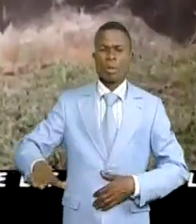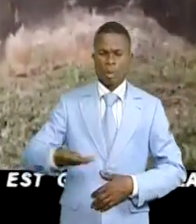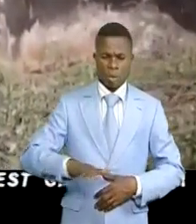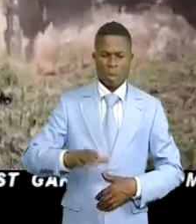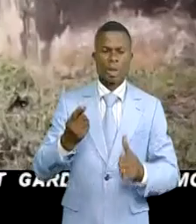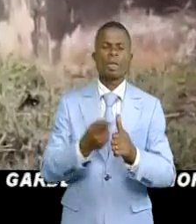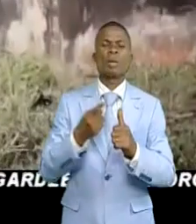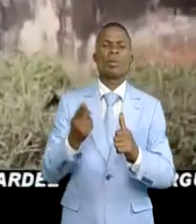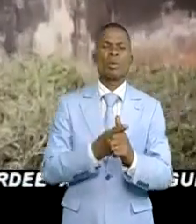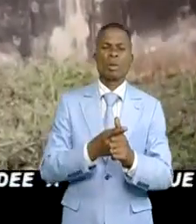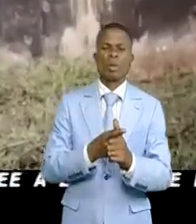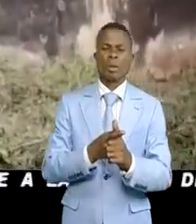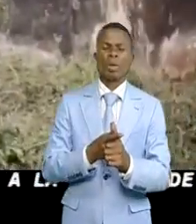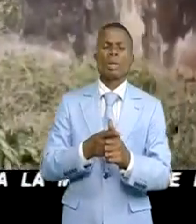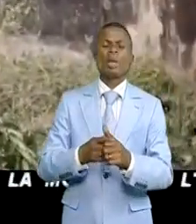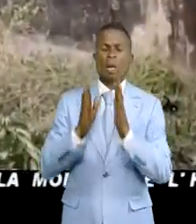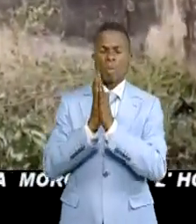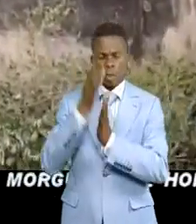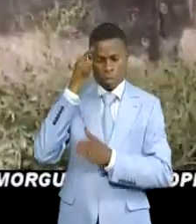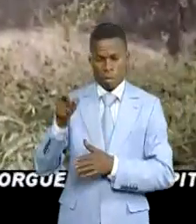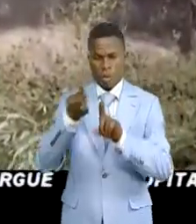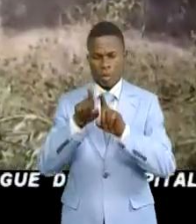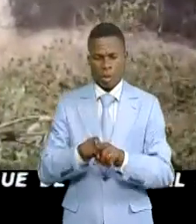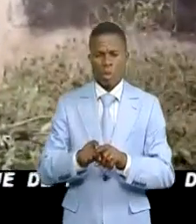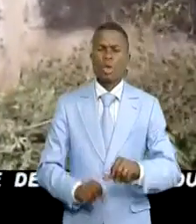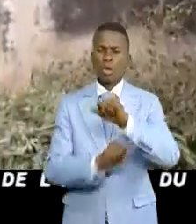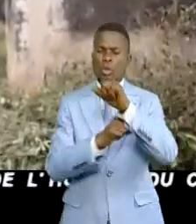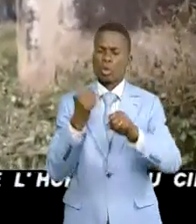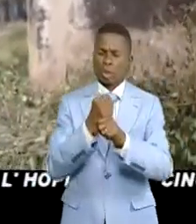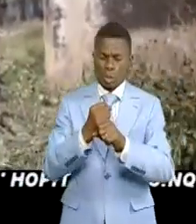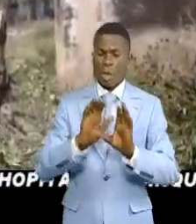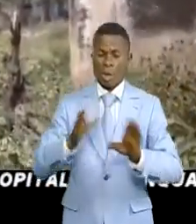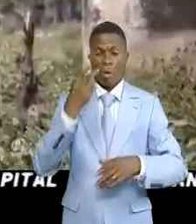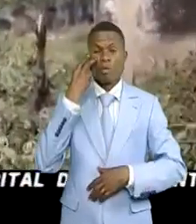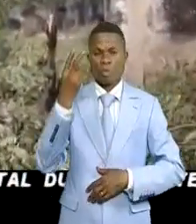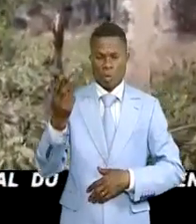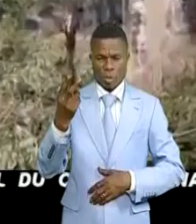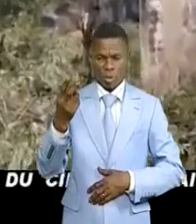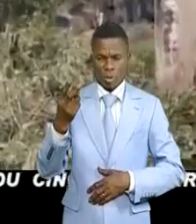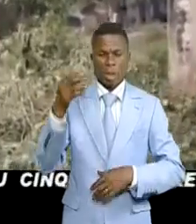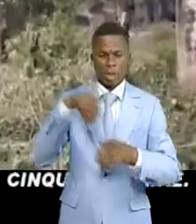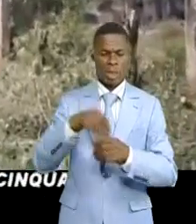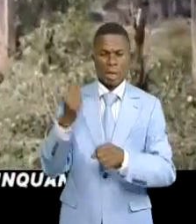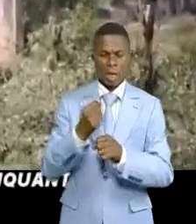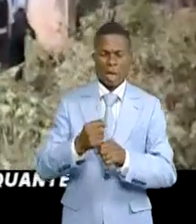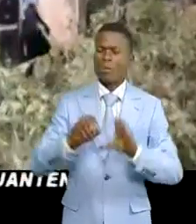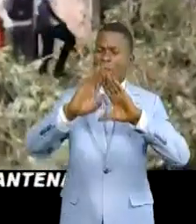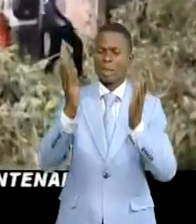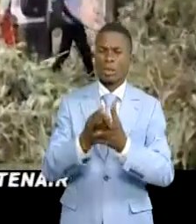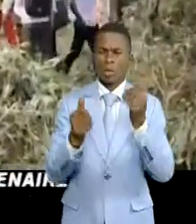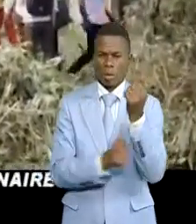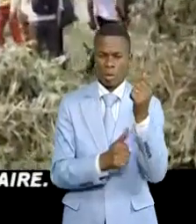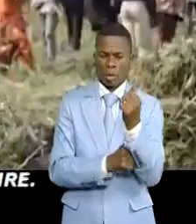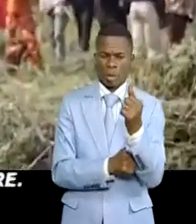c'est d'abord prier pour lui et ses actions à impact visible, et aux travaux d'intérêt communautaire.